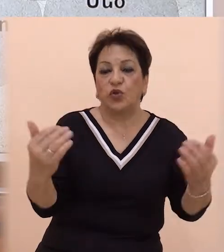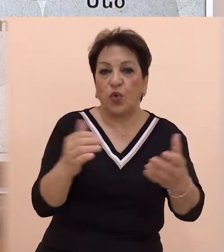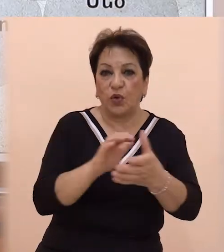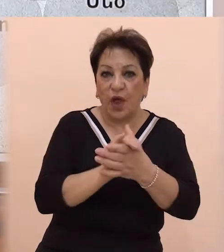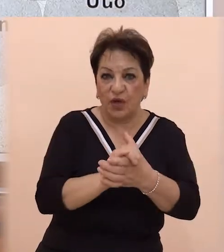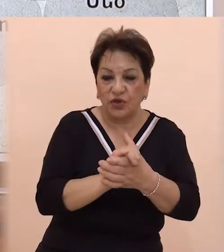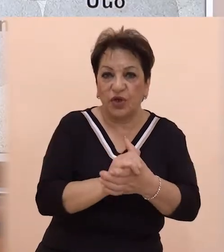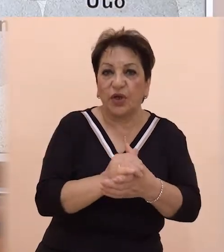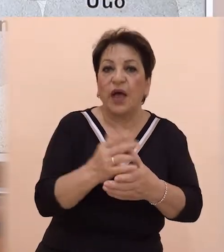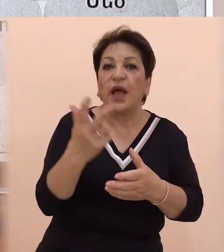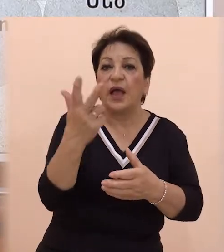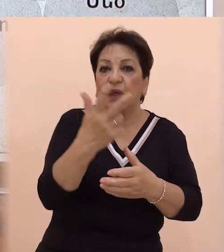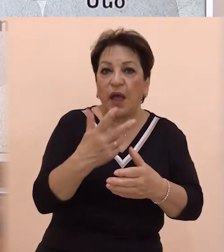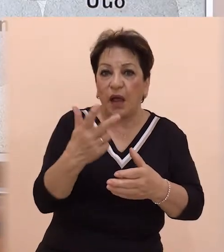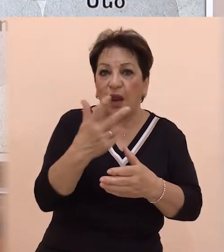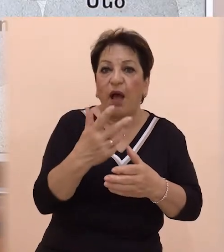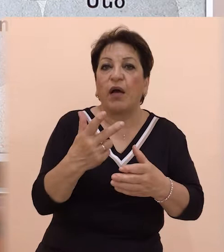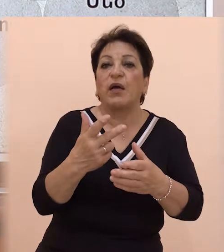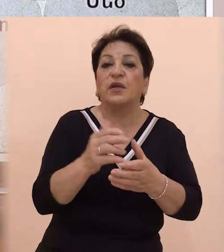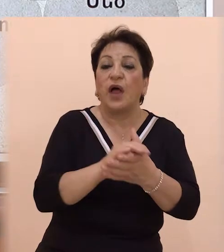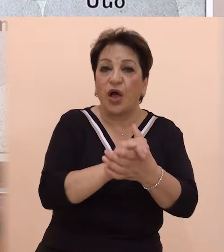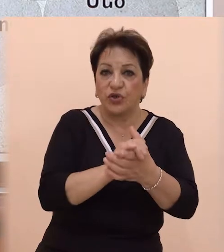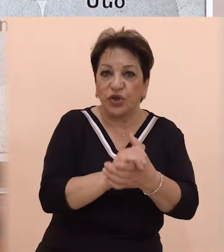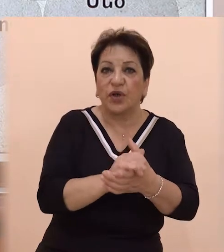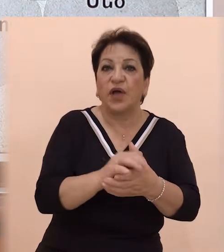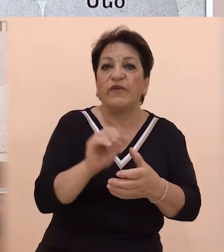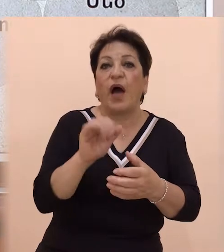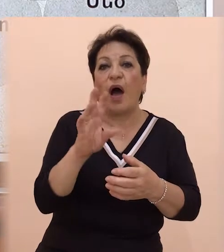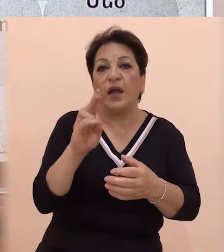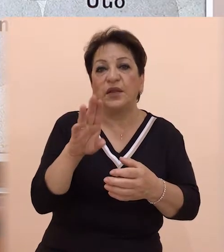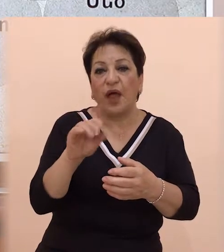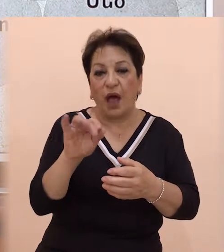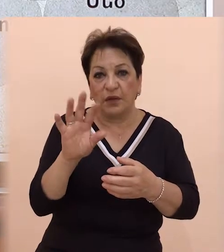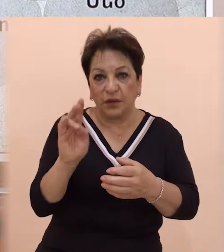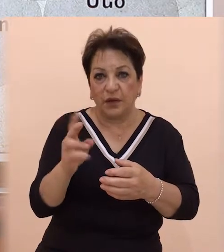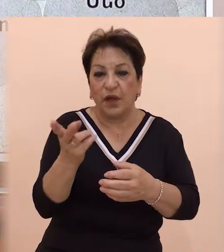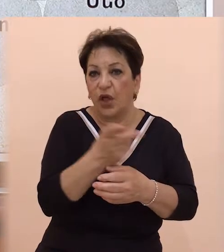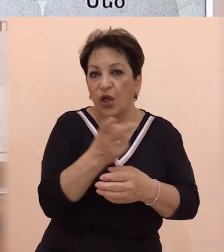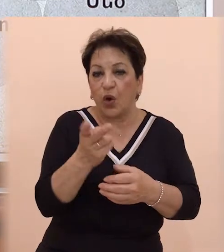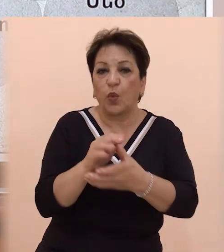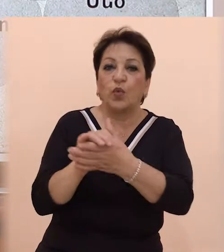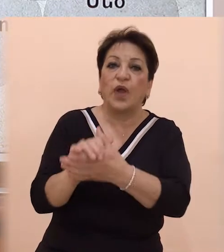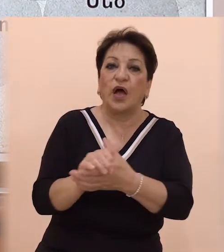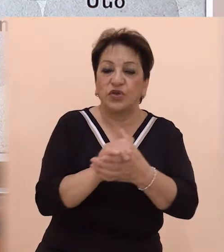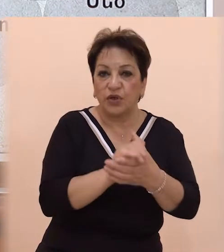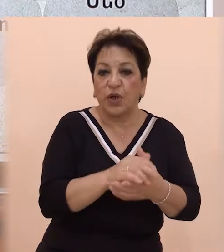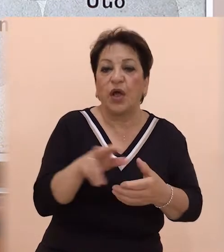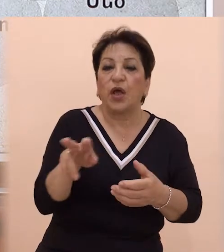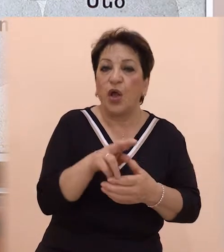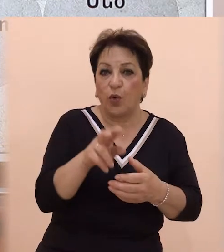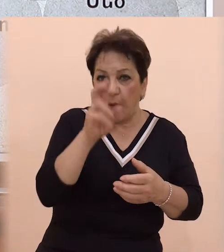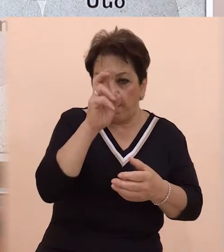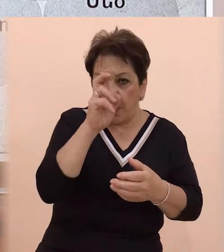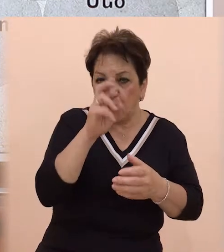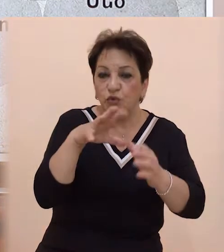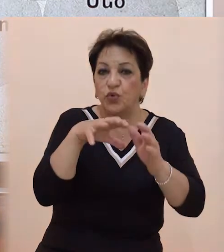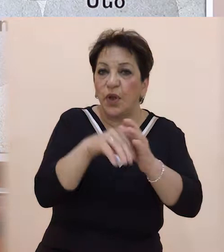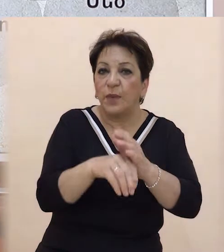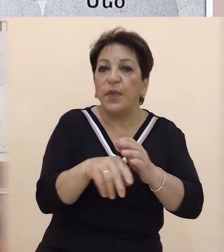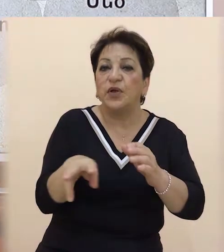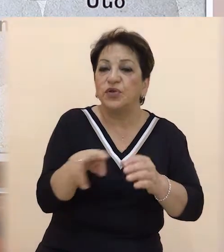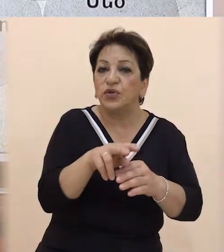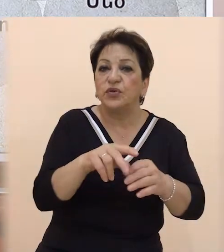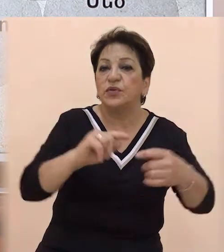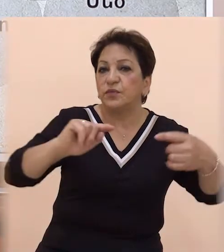երյակ դաշինքը և անտանտը։ Շատ հաջախ այս երկու դաշինքների անտանպետությունների միջև տեղի էին